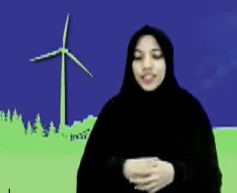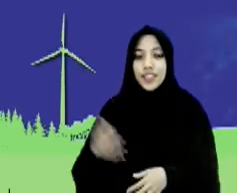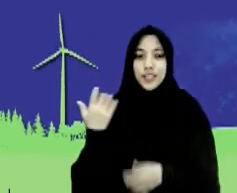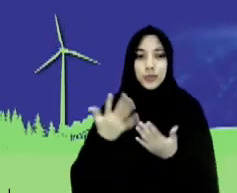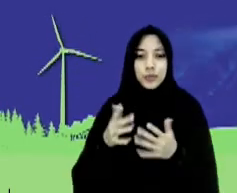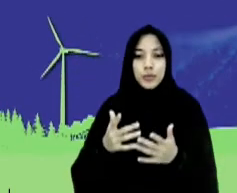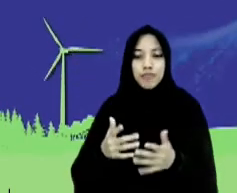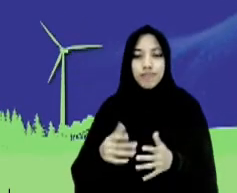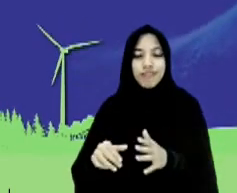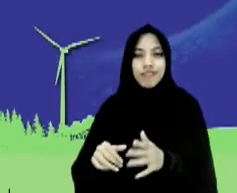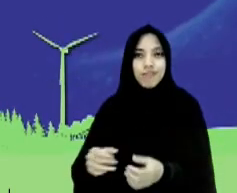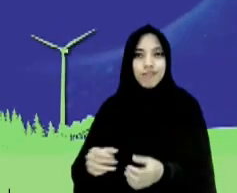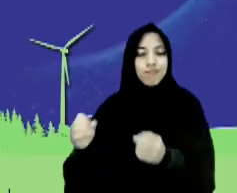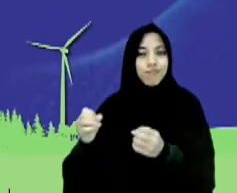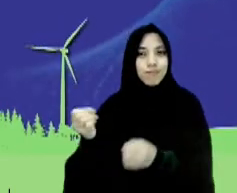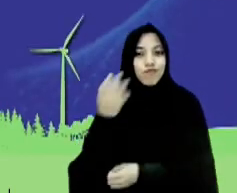pencerahan lagi Bu